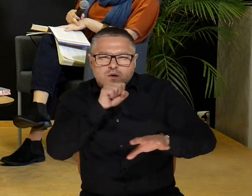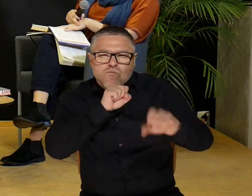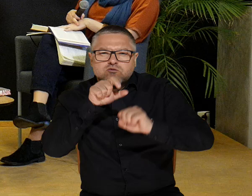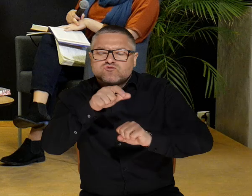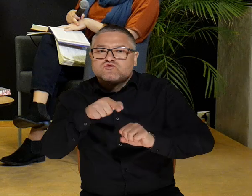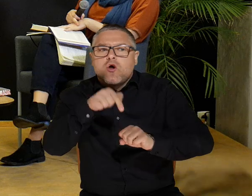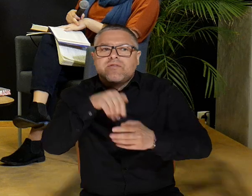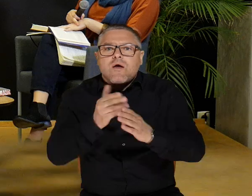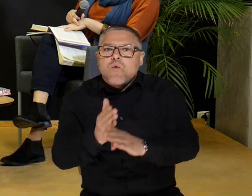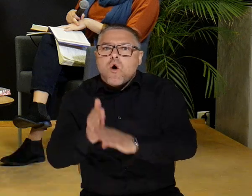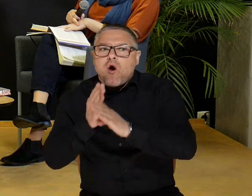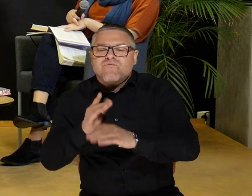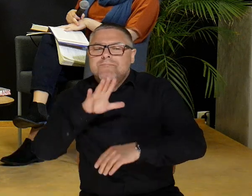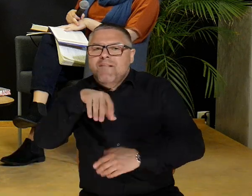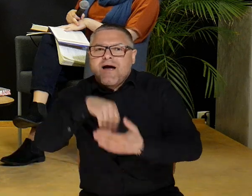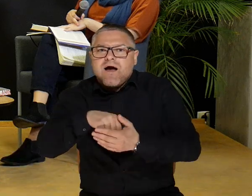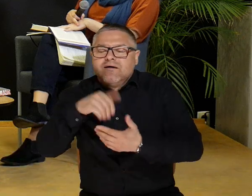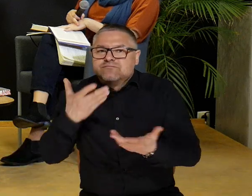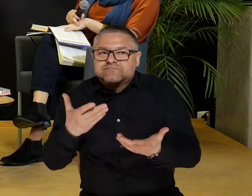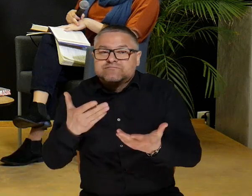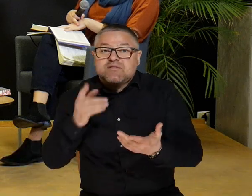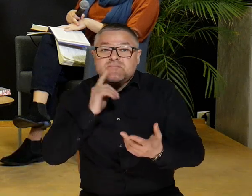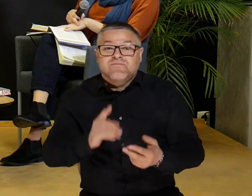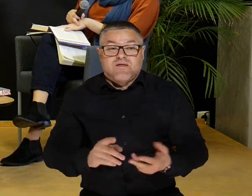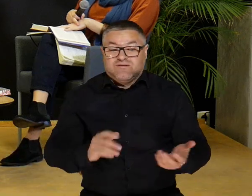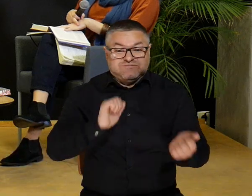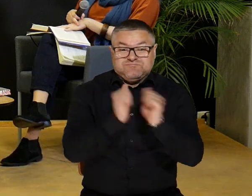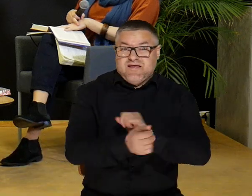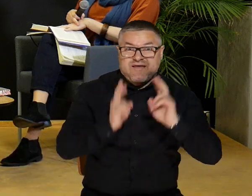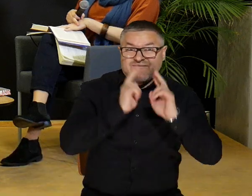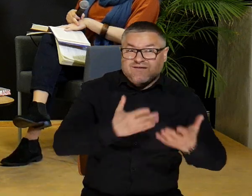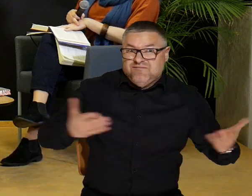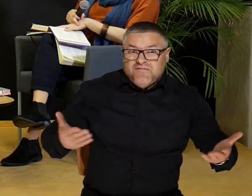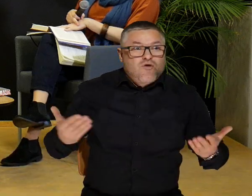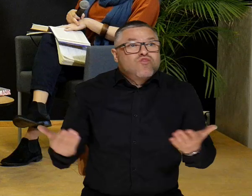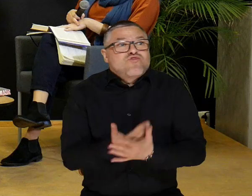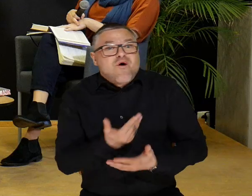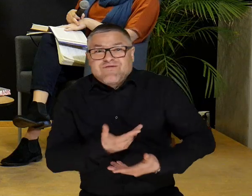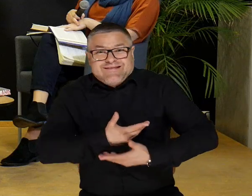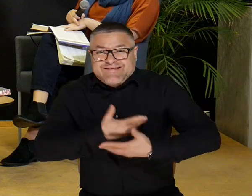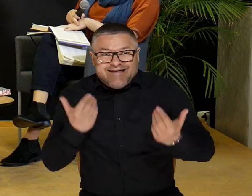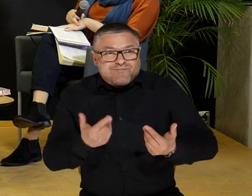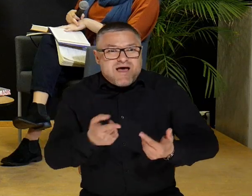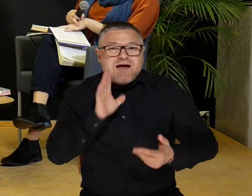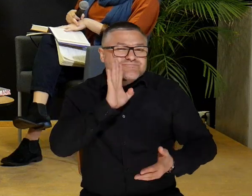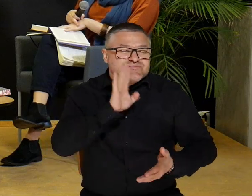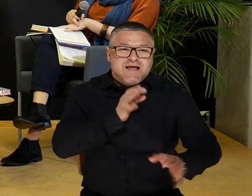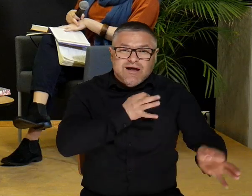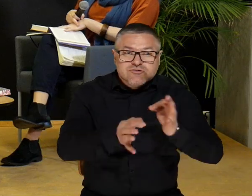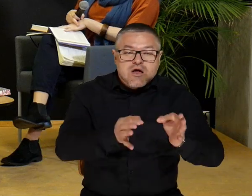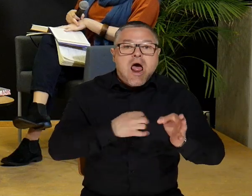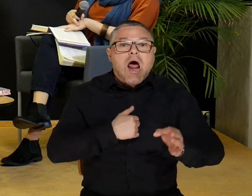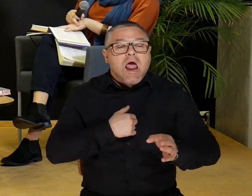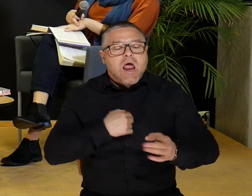naprawdę za nimi kryje. Czyli jakby nie zmieniając faktu, bo fakty nie doszły żadne nowe, prawda? Tylko zaczęłam je